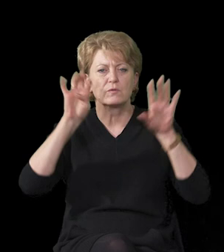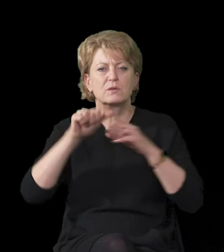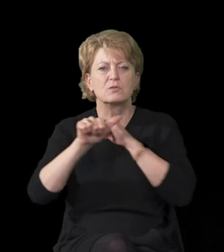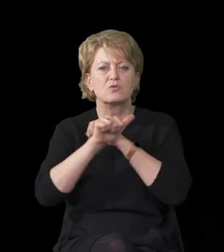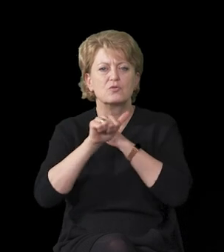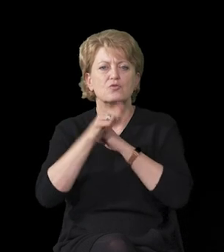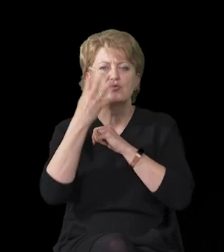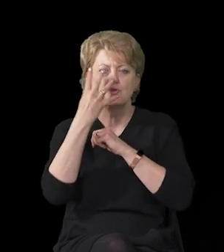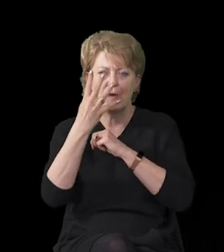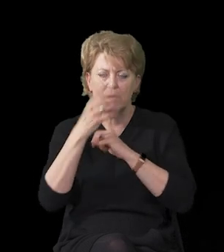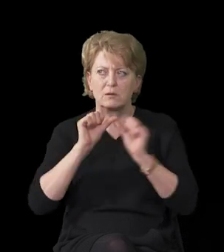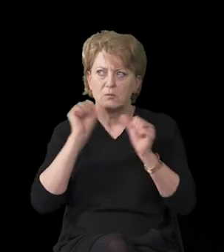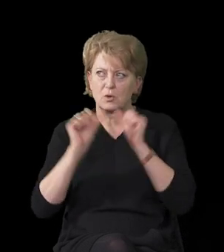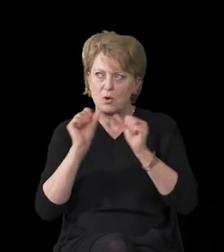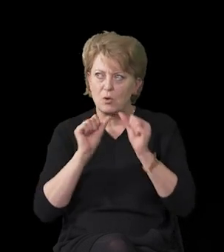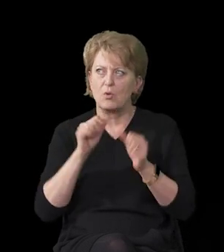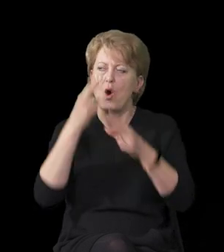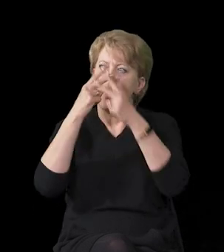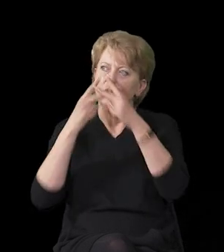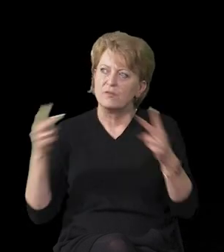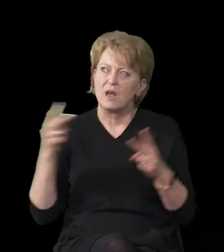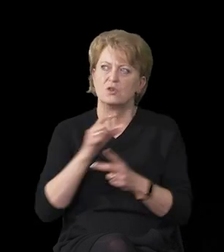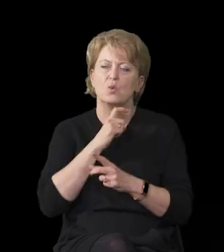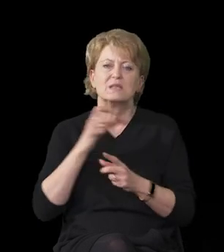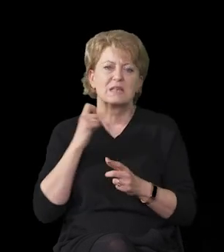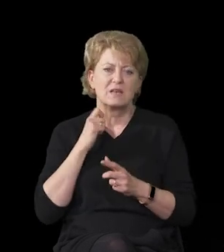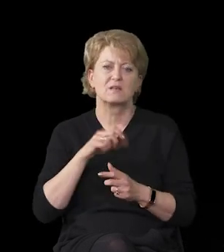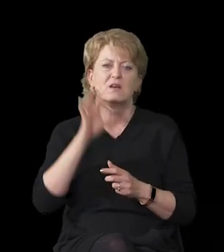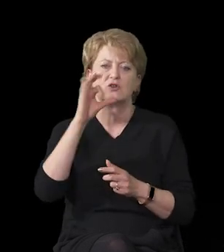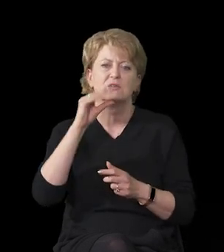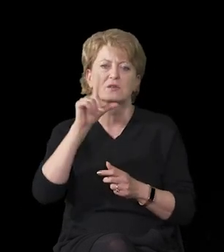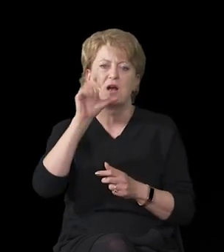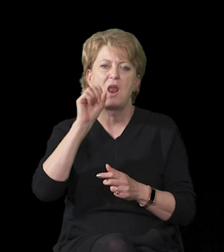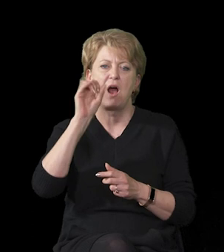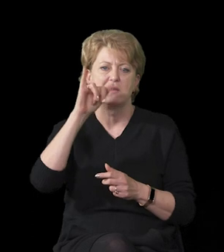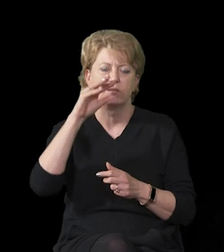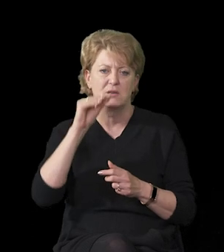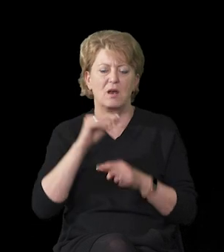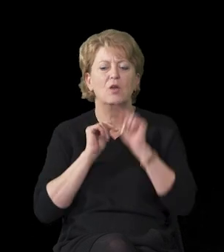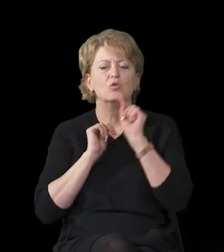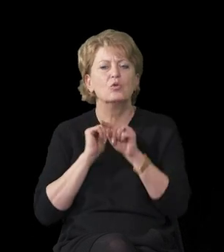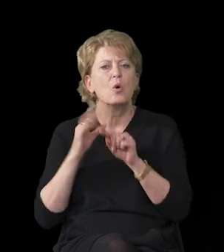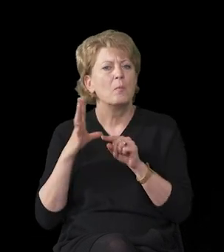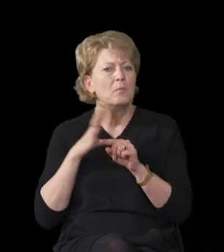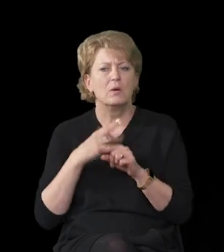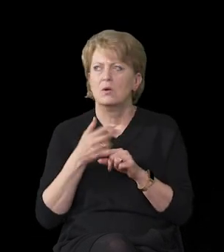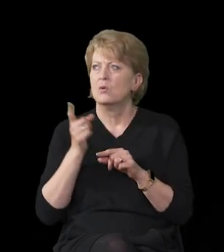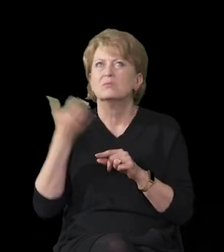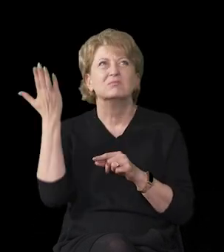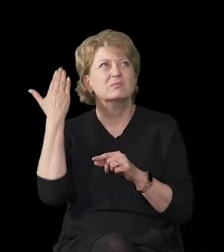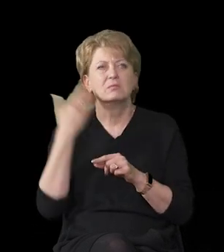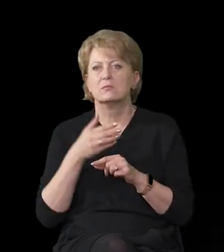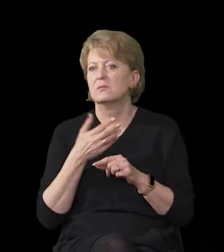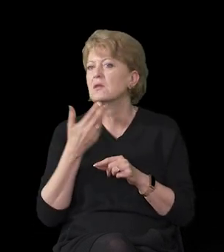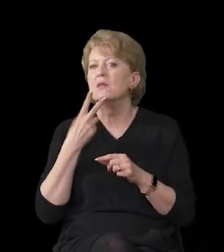roku odwiedził cesarz Haile Selassie podczas swojej wizyty, a był to w tamtym czasie chyba najnowocześniejszy